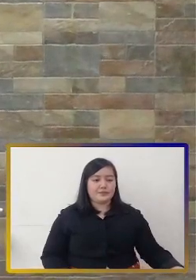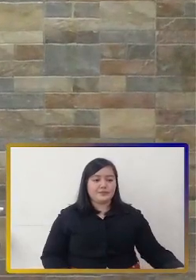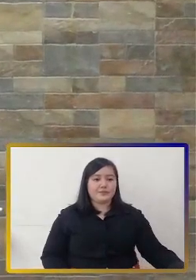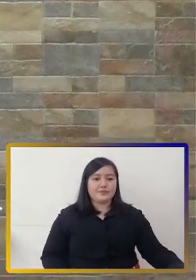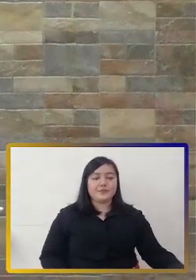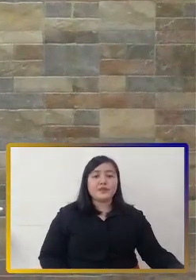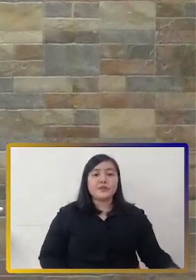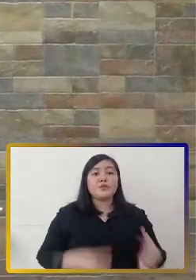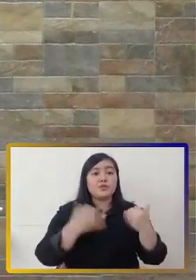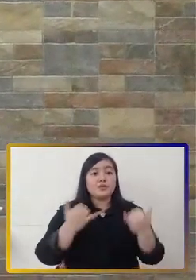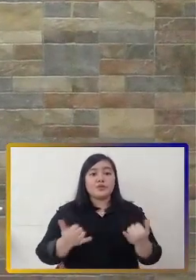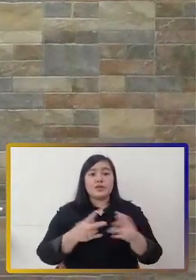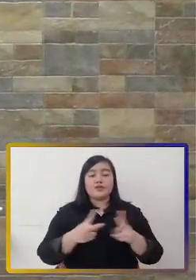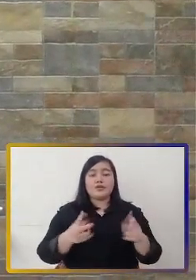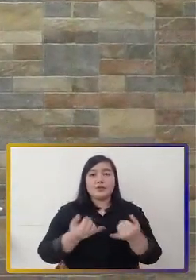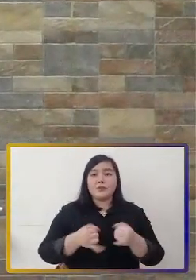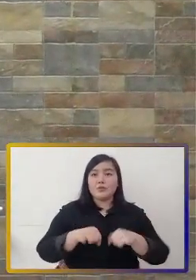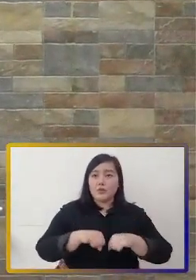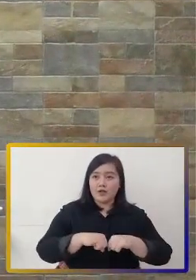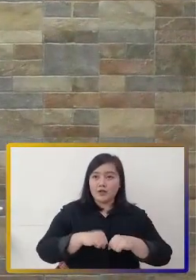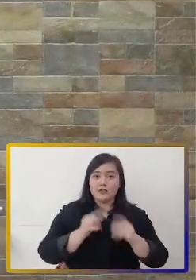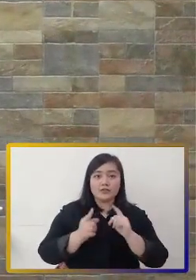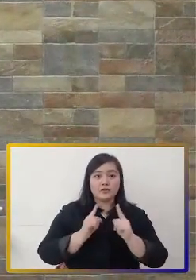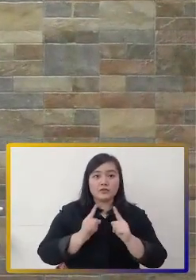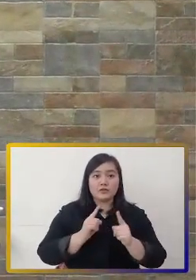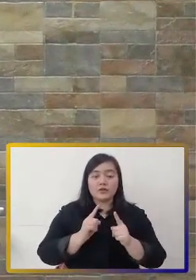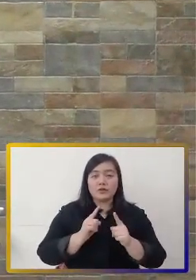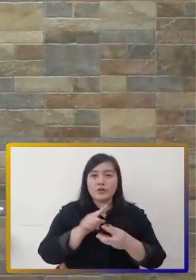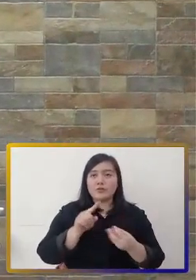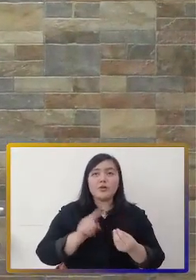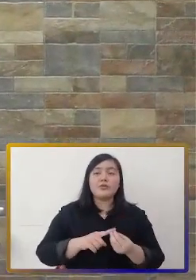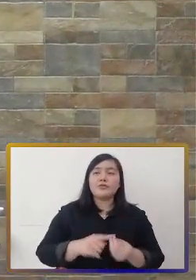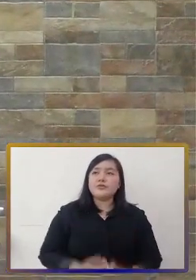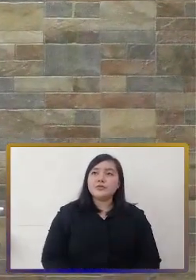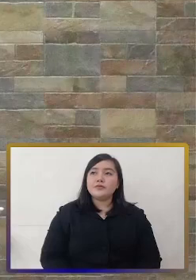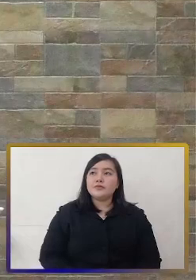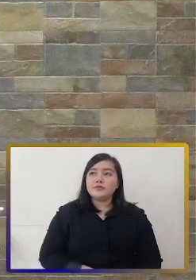napaka-importante. Magkakaroon tayo ng quick review. Ano po? Magkakaroon tayo ng